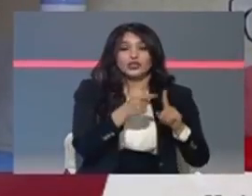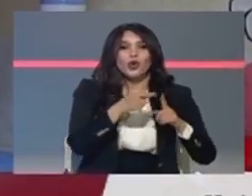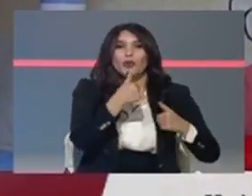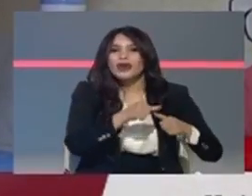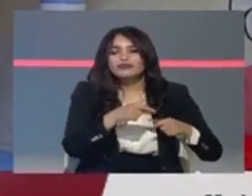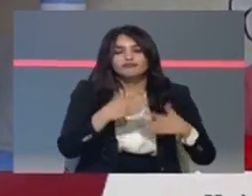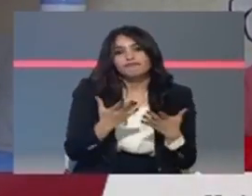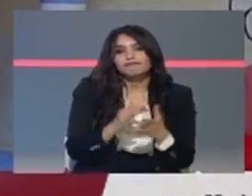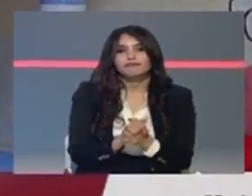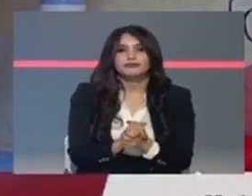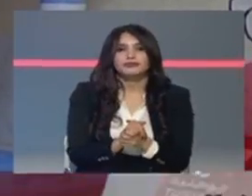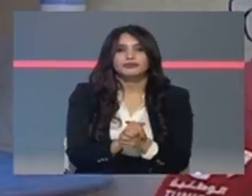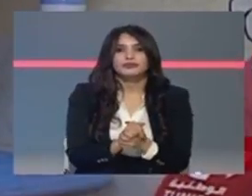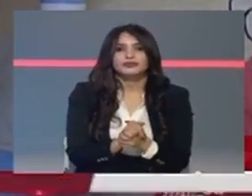تعم.